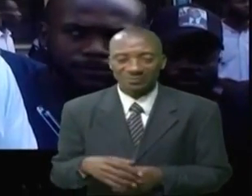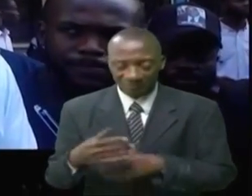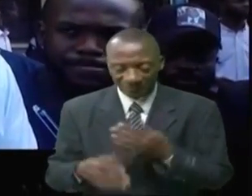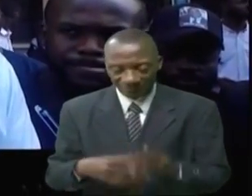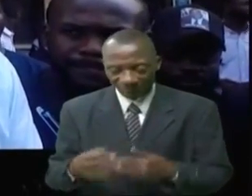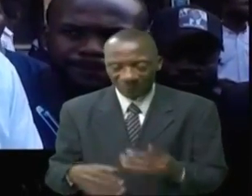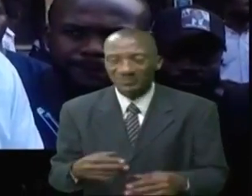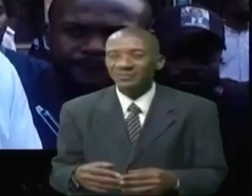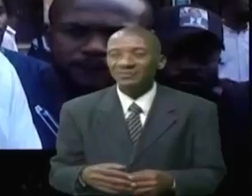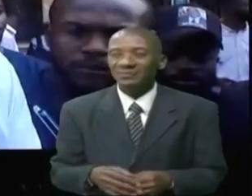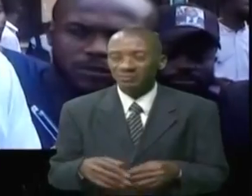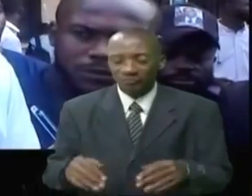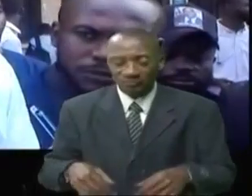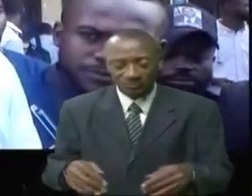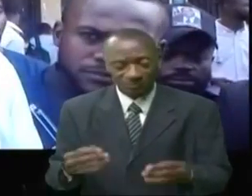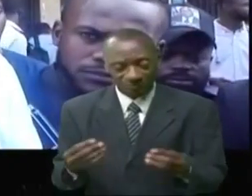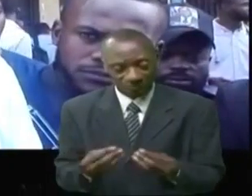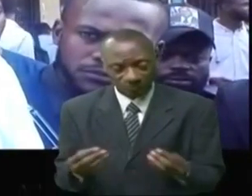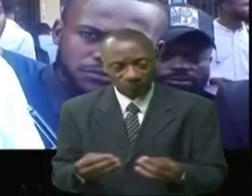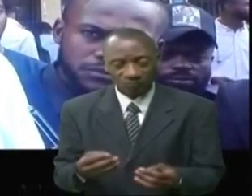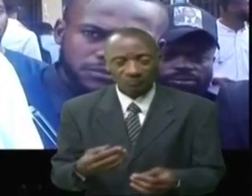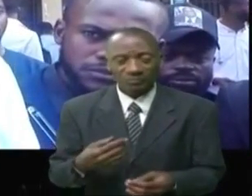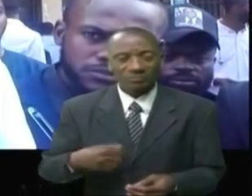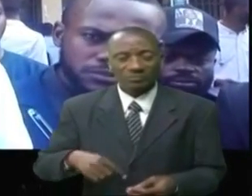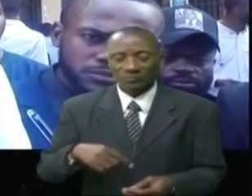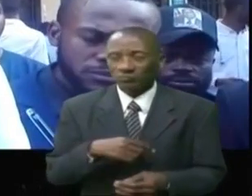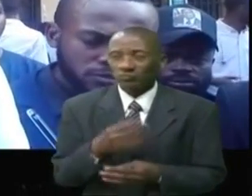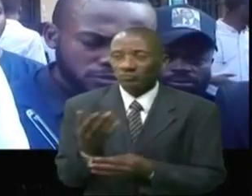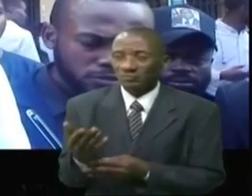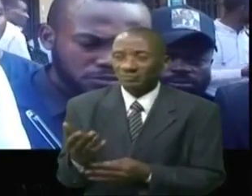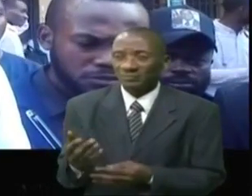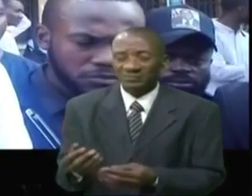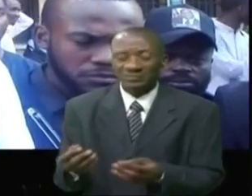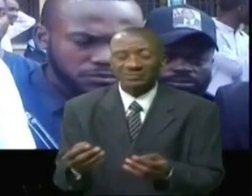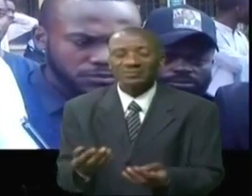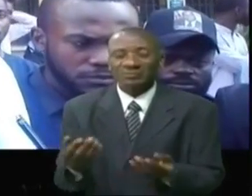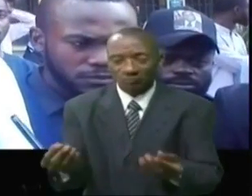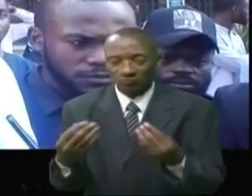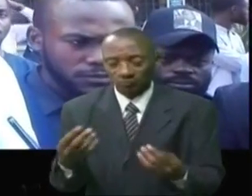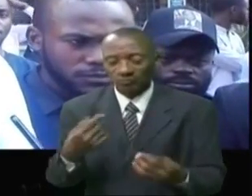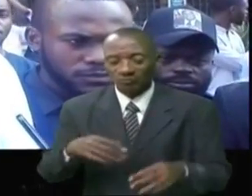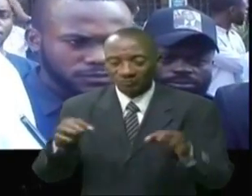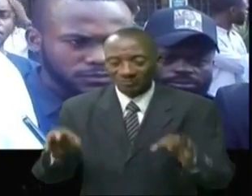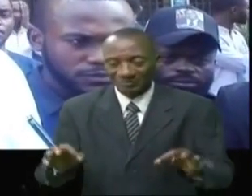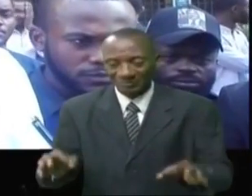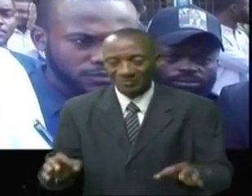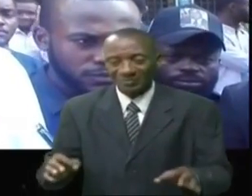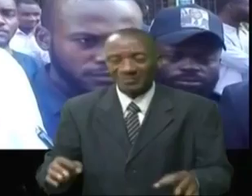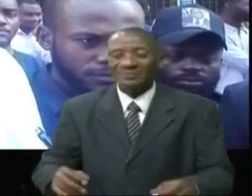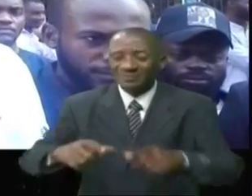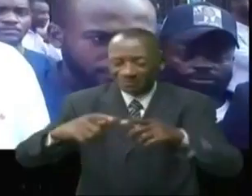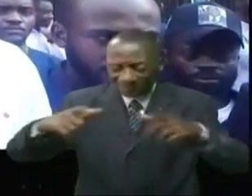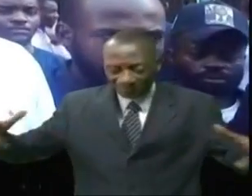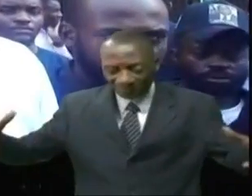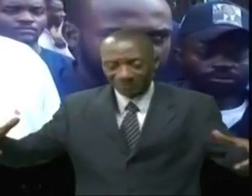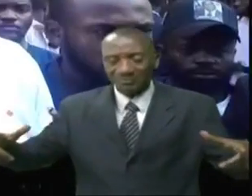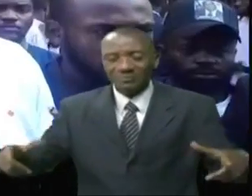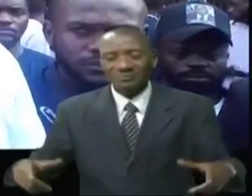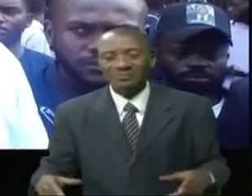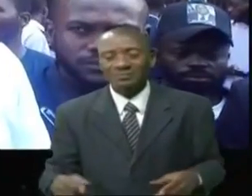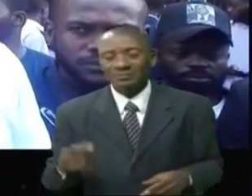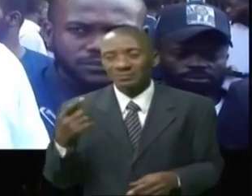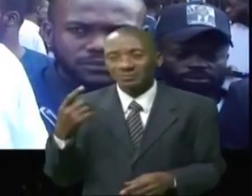nous voulons cultiver 1000 hectares de manioc pour entrer dans la dynamique du ministère de